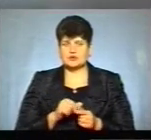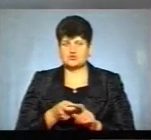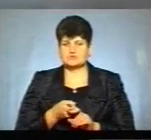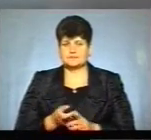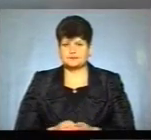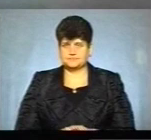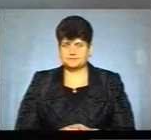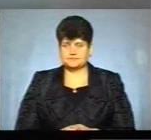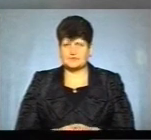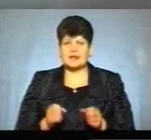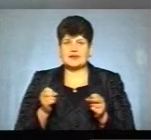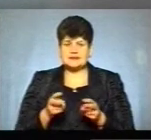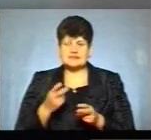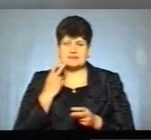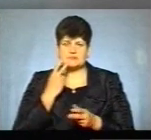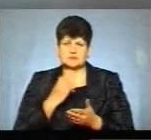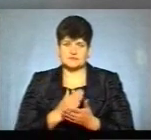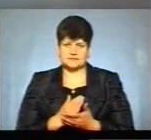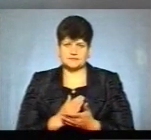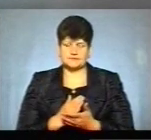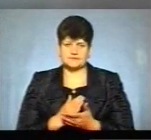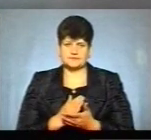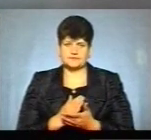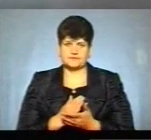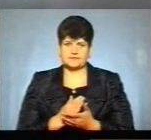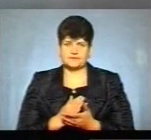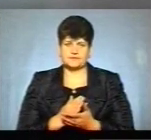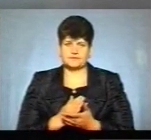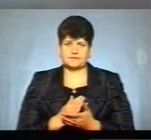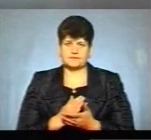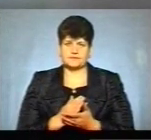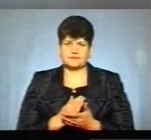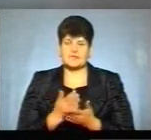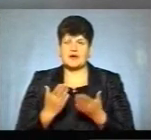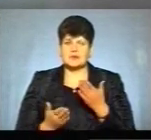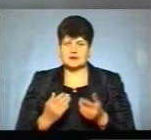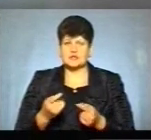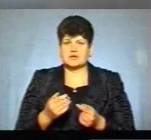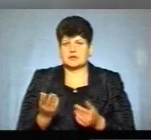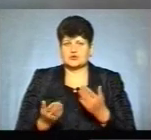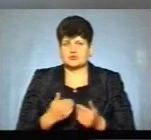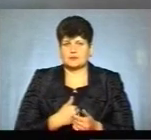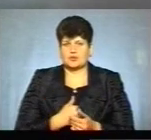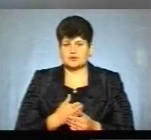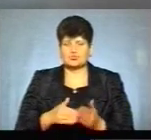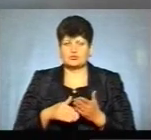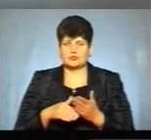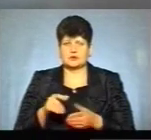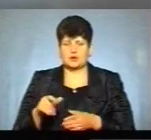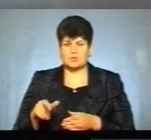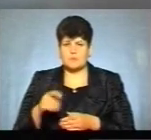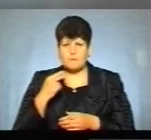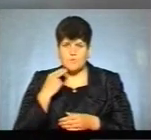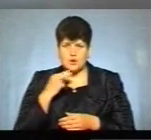Розумію. Ну, ризики весь час є. Ризики є весь час, але якщо ми хочемо допомогти людям